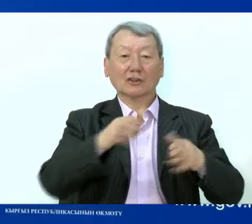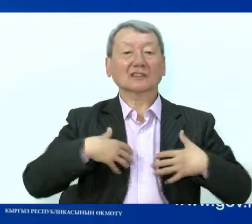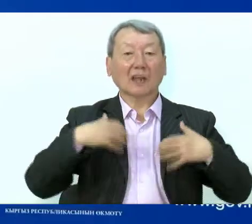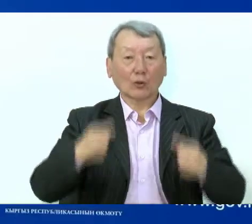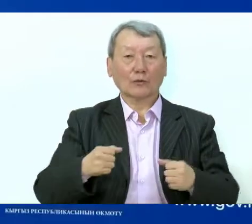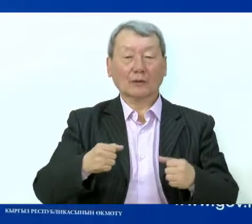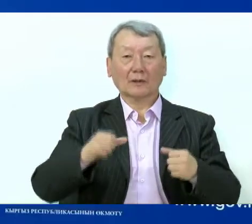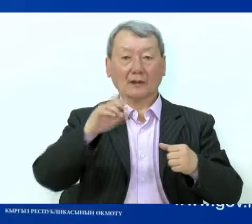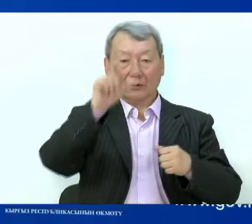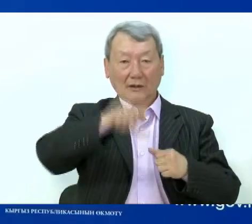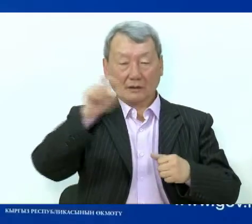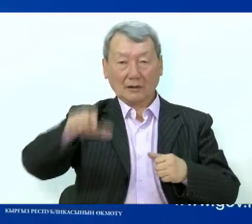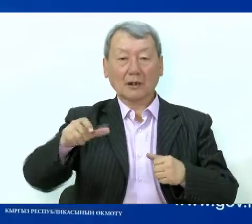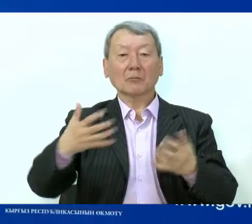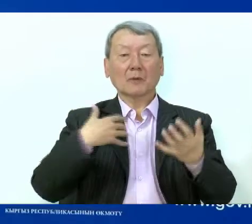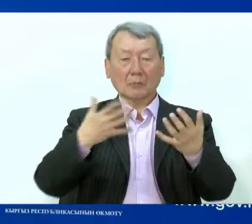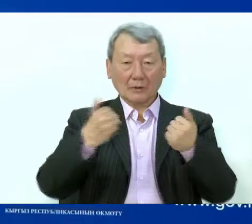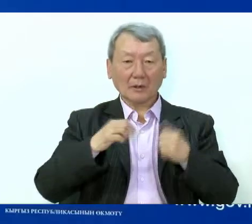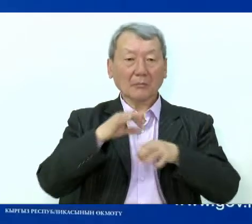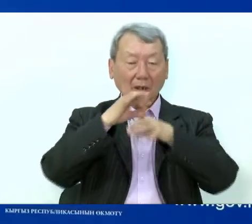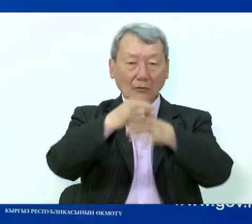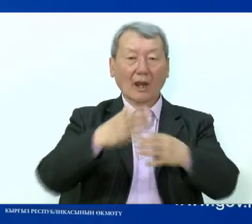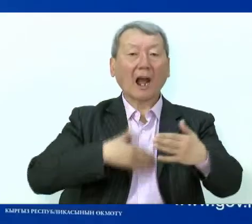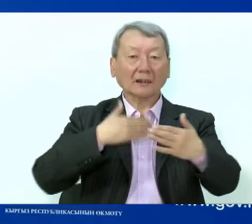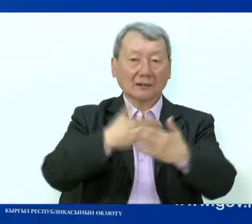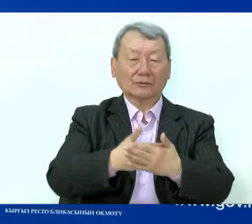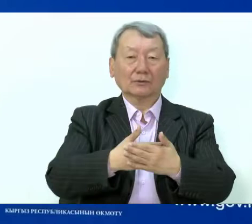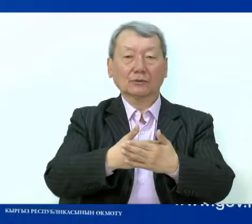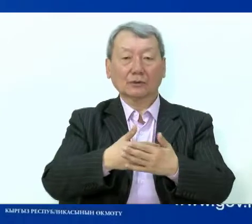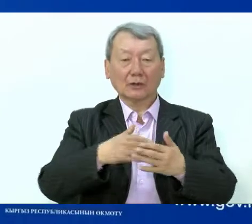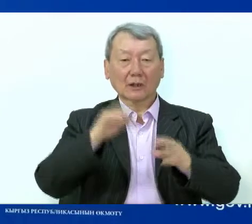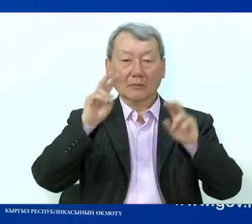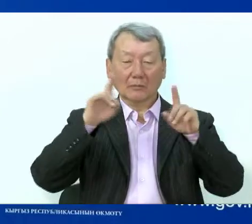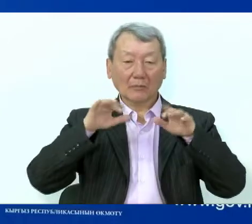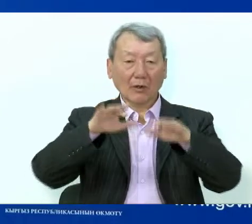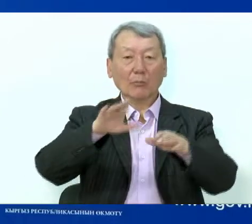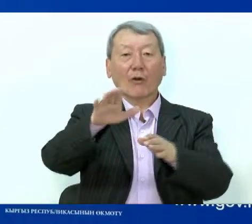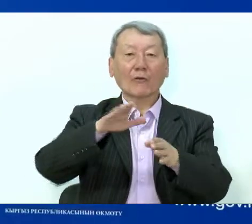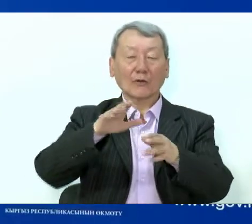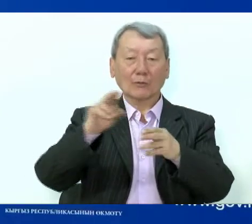здоровья населения предпринимаем и проводим активные комплексные меры